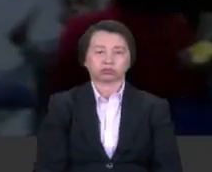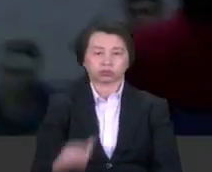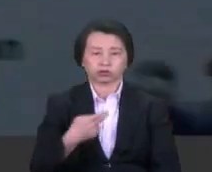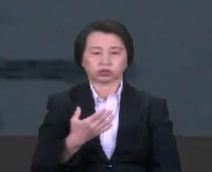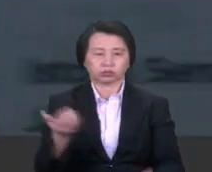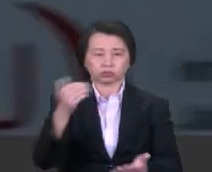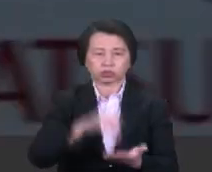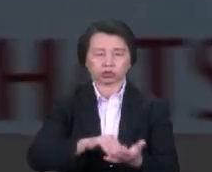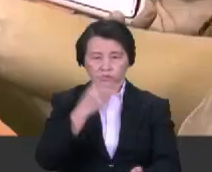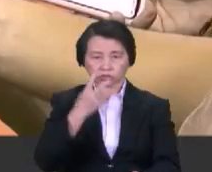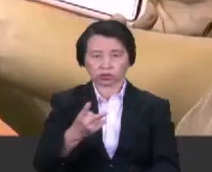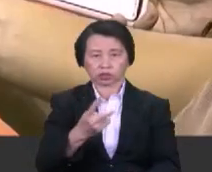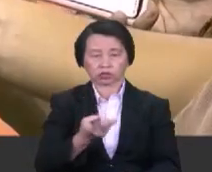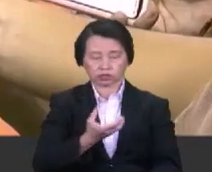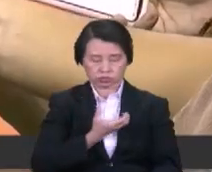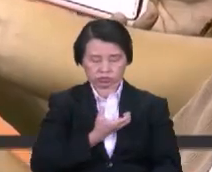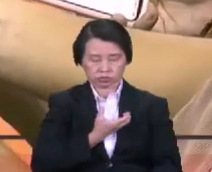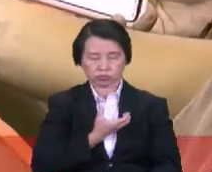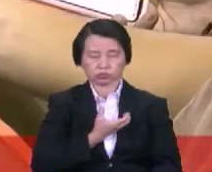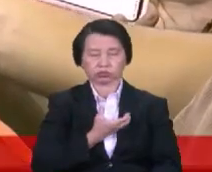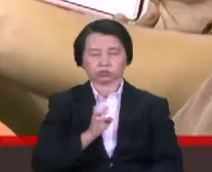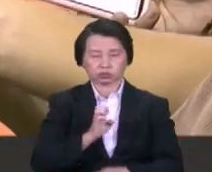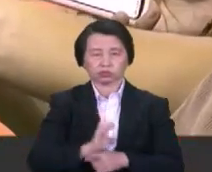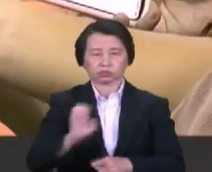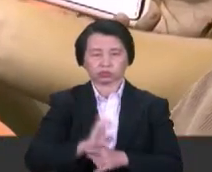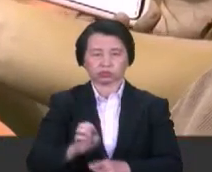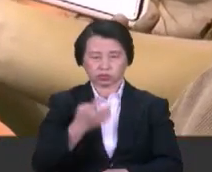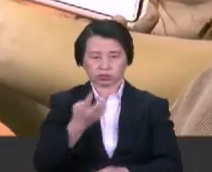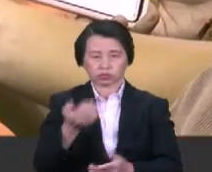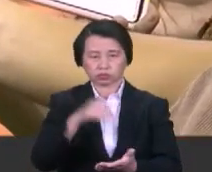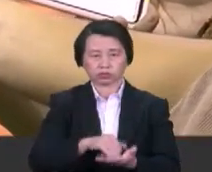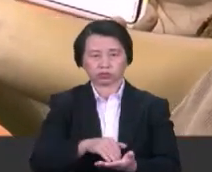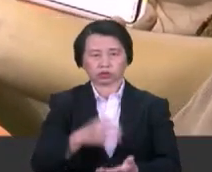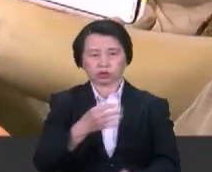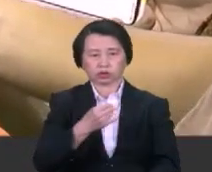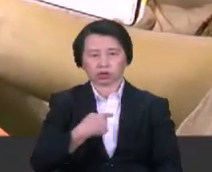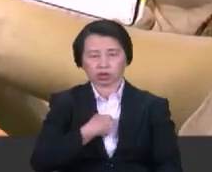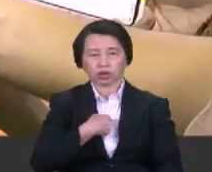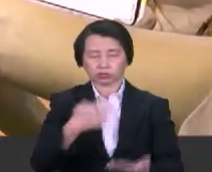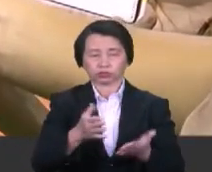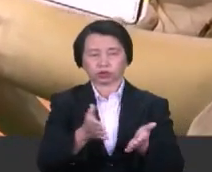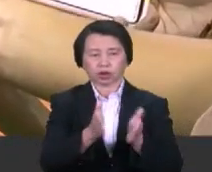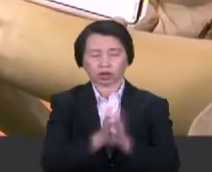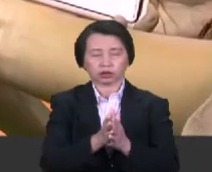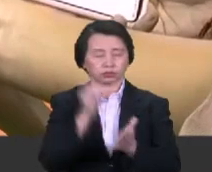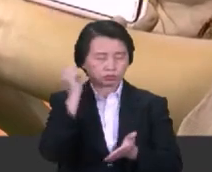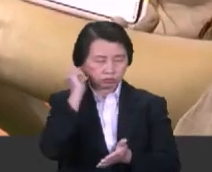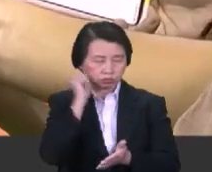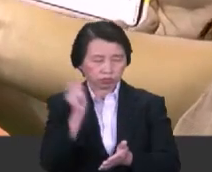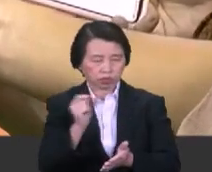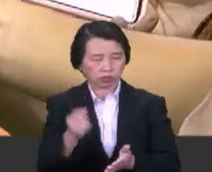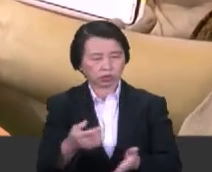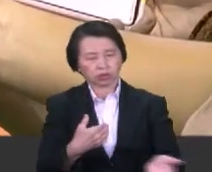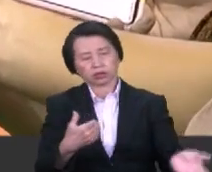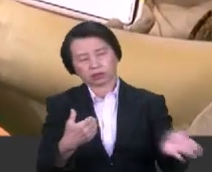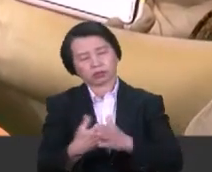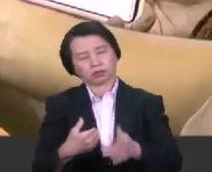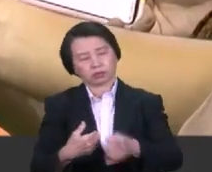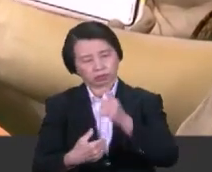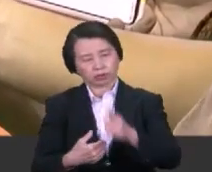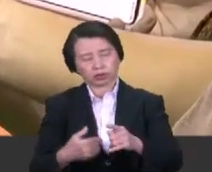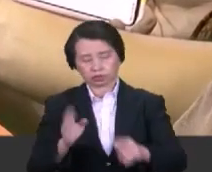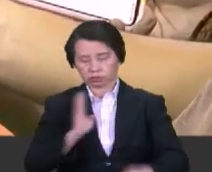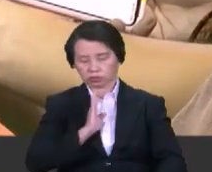relook at the gold medal target. I have asked Secretariat to go back to the drawing